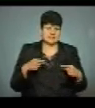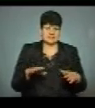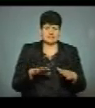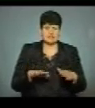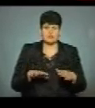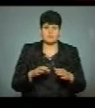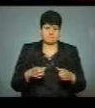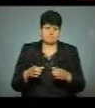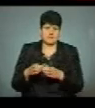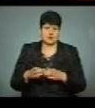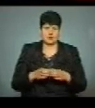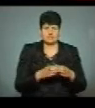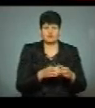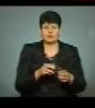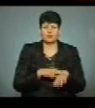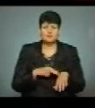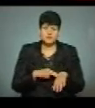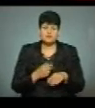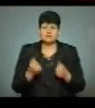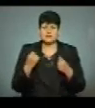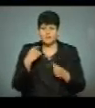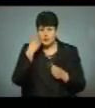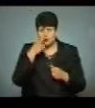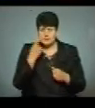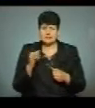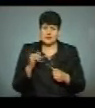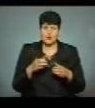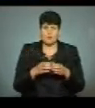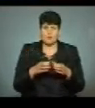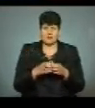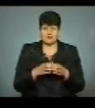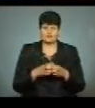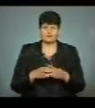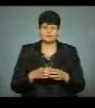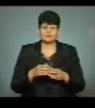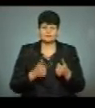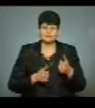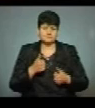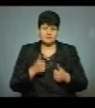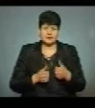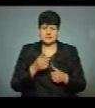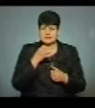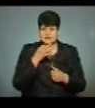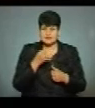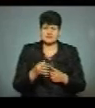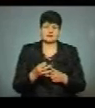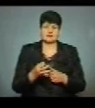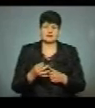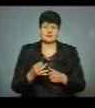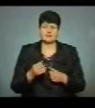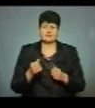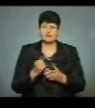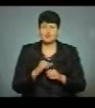Нацполіції Тернопільщини. Спортсмени змагалися в особистому та командному заліках, розповів начальник сектору професійного навчання управління